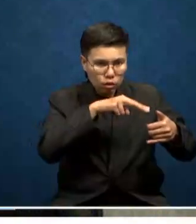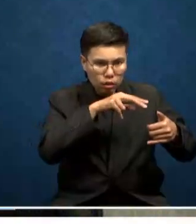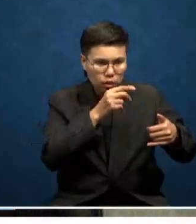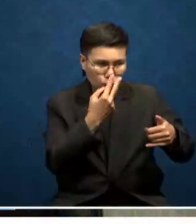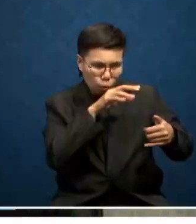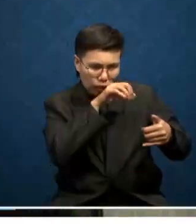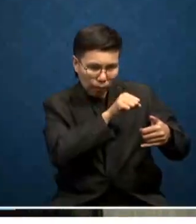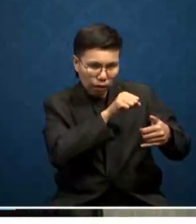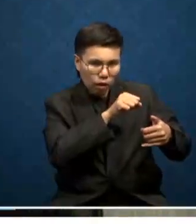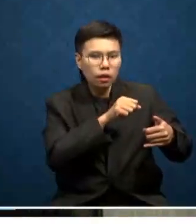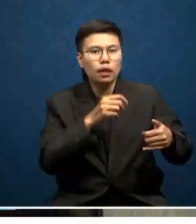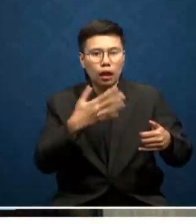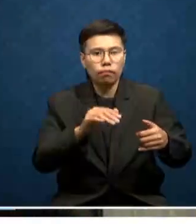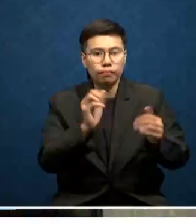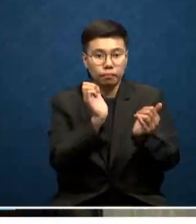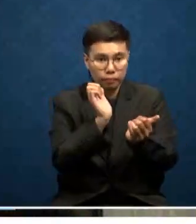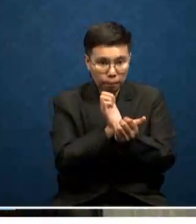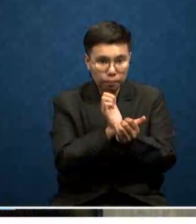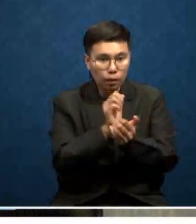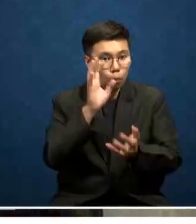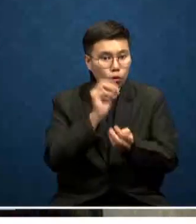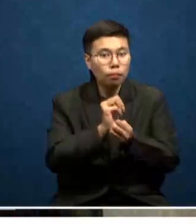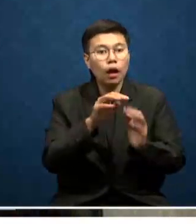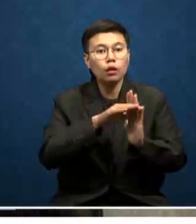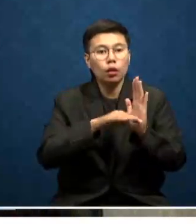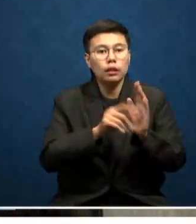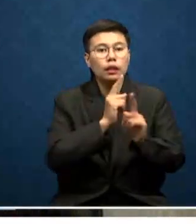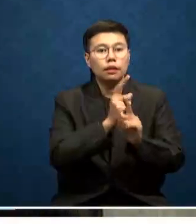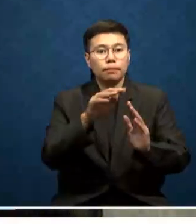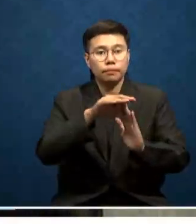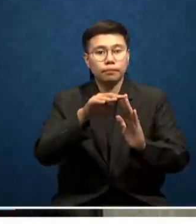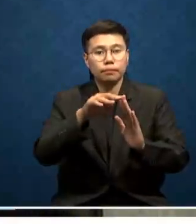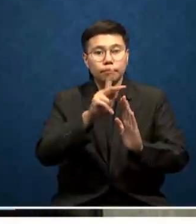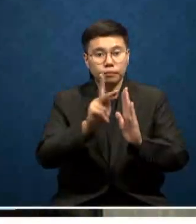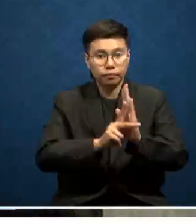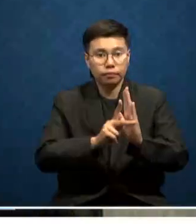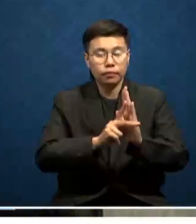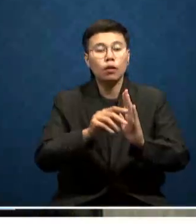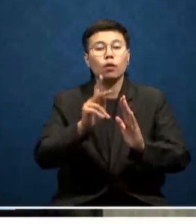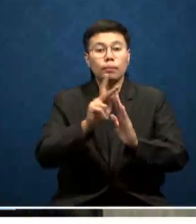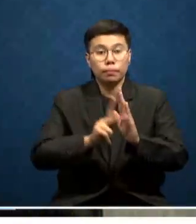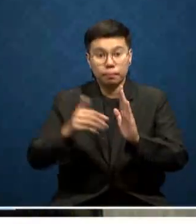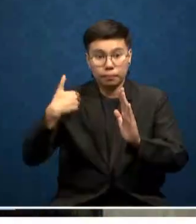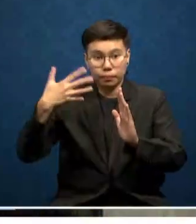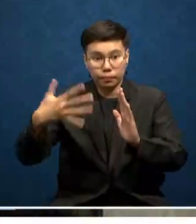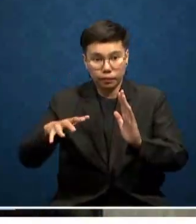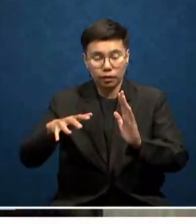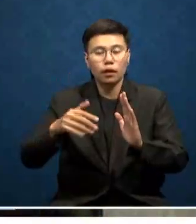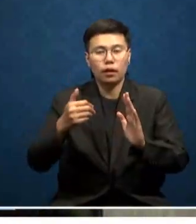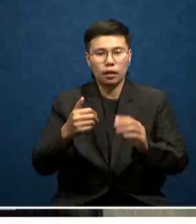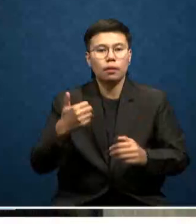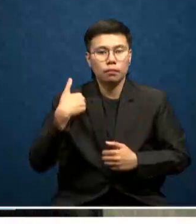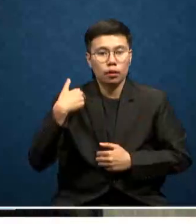กลุ่มที่เหมาะสมตามขั้นตอนของกฎหมายแต่กฎหมายเมื่อออกมาแล้วแล้วก็ให้เวลาพอสมคว